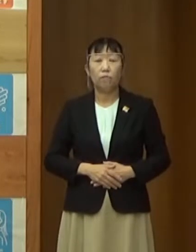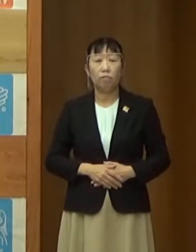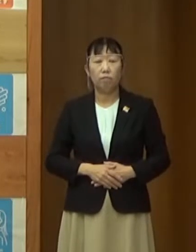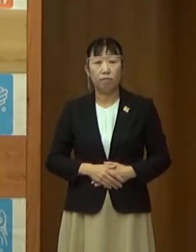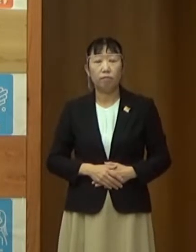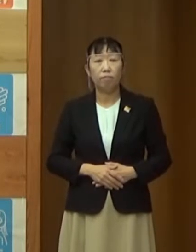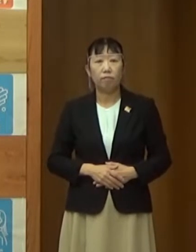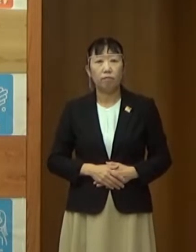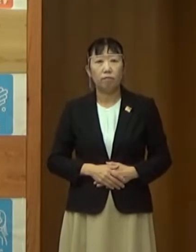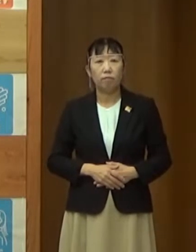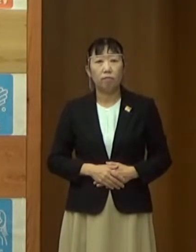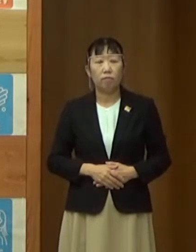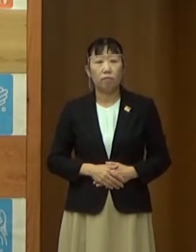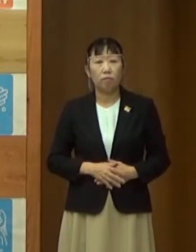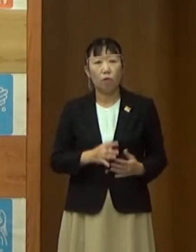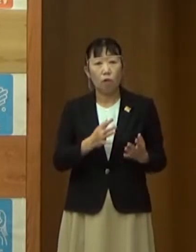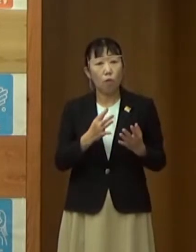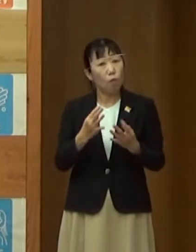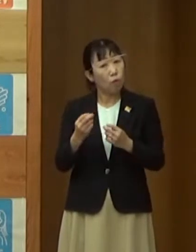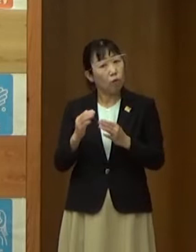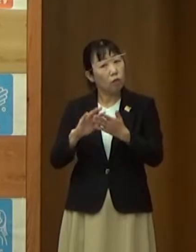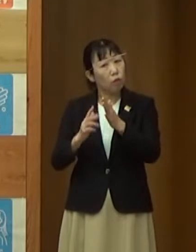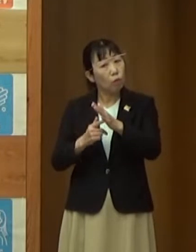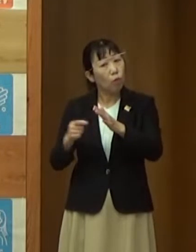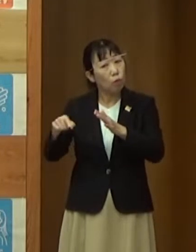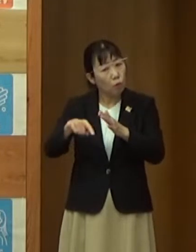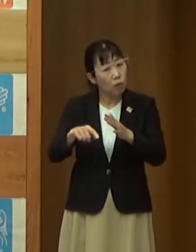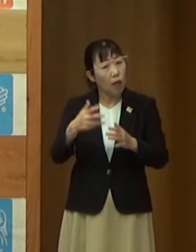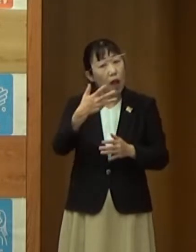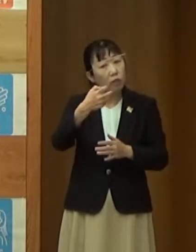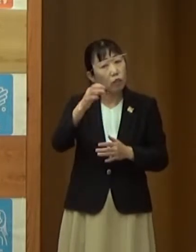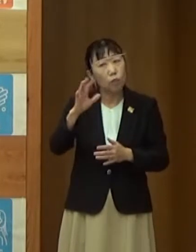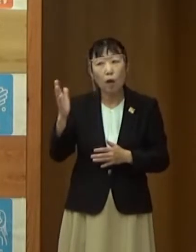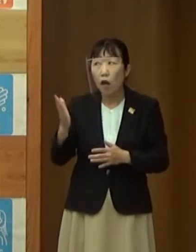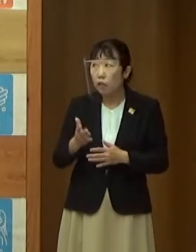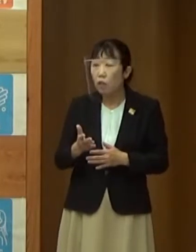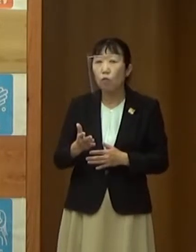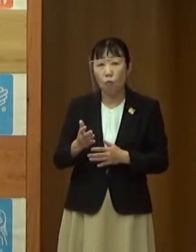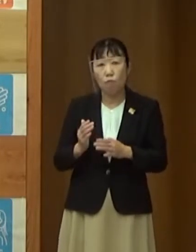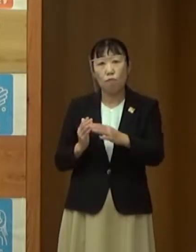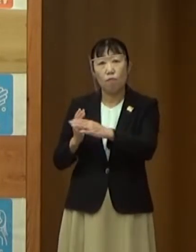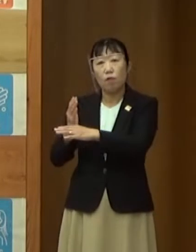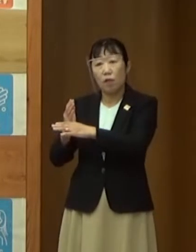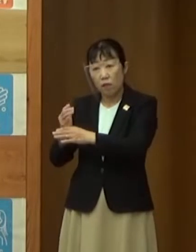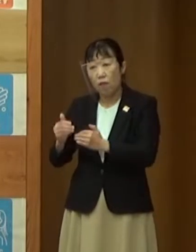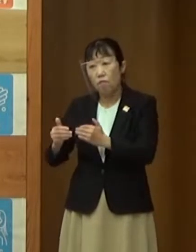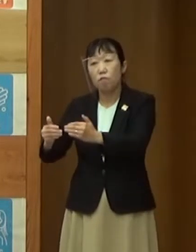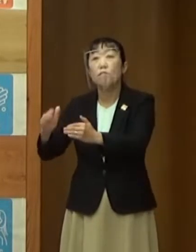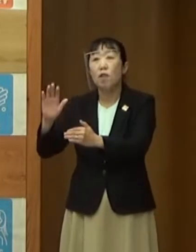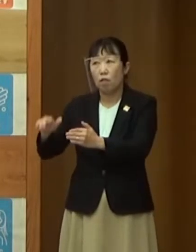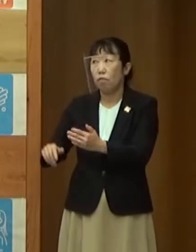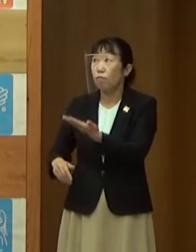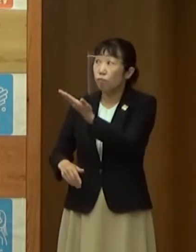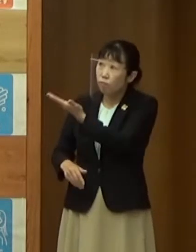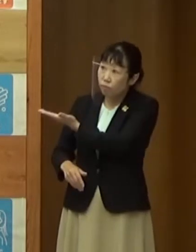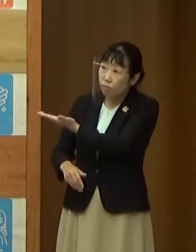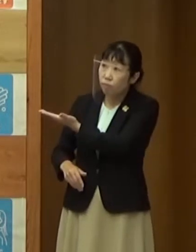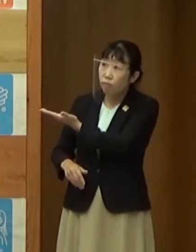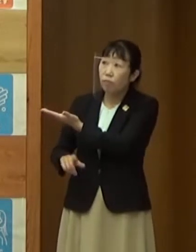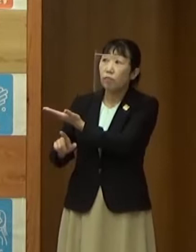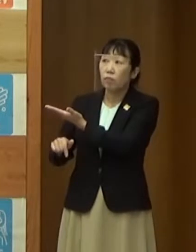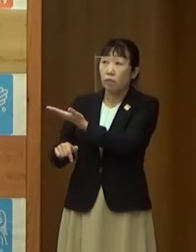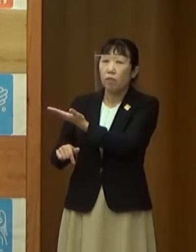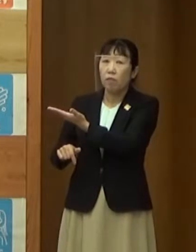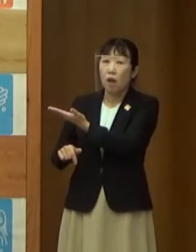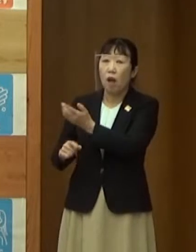まあ、多くの市町村で8割超えてます。まあ、こちら見ていただくと分かるんですけども、まあ、この